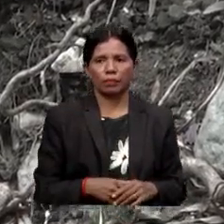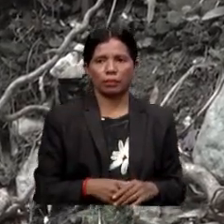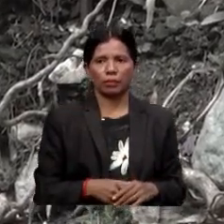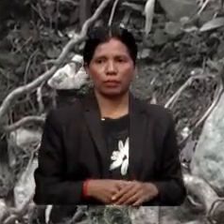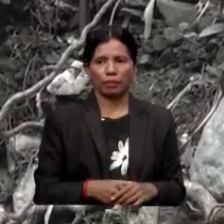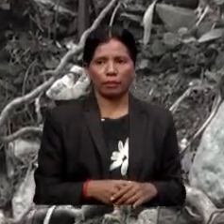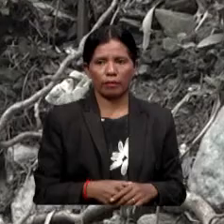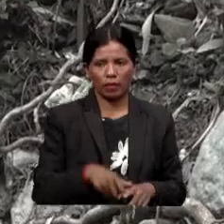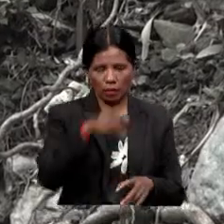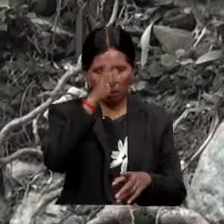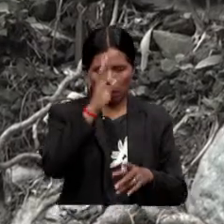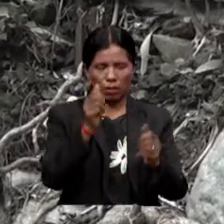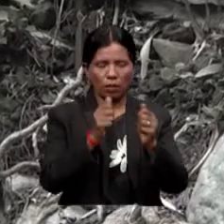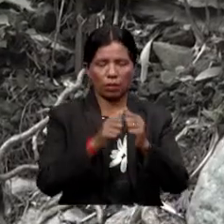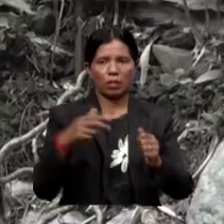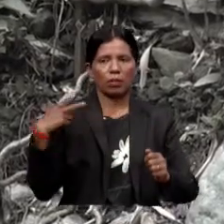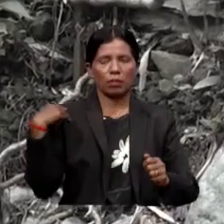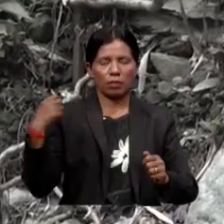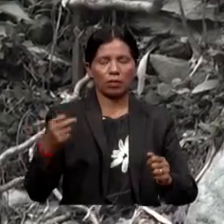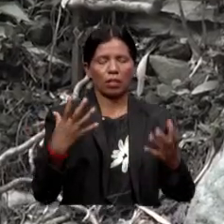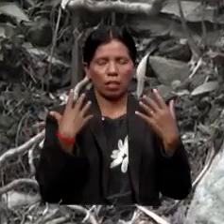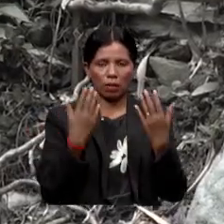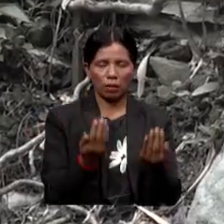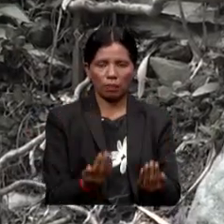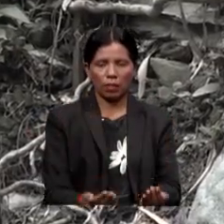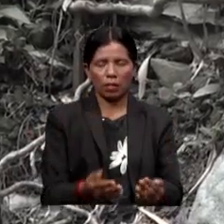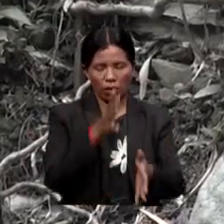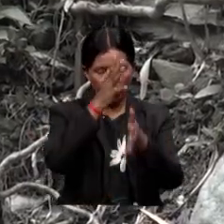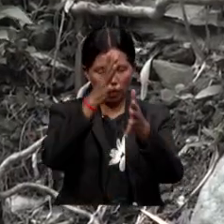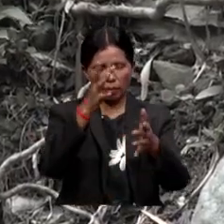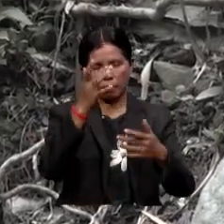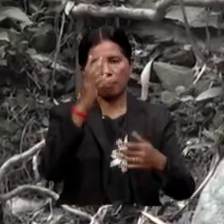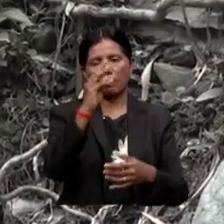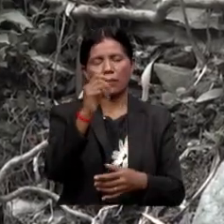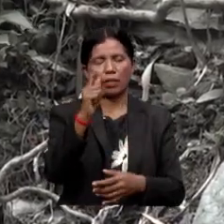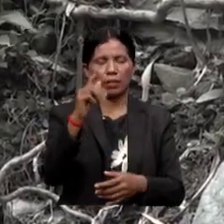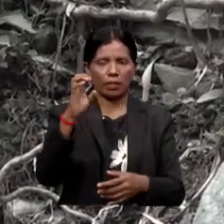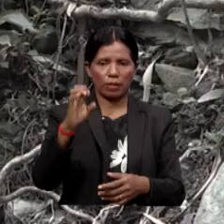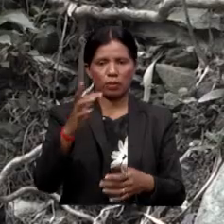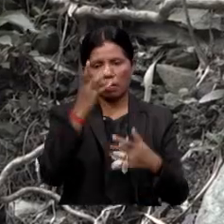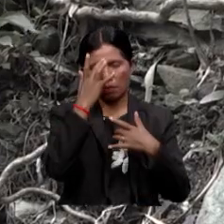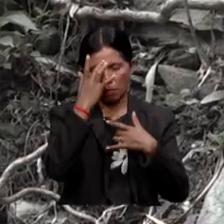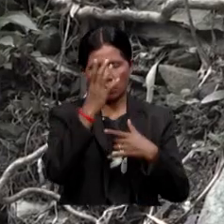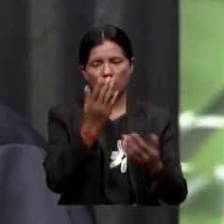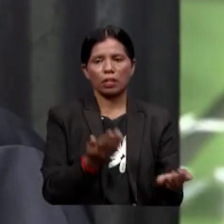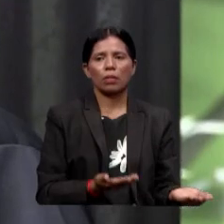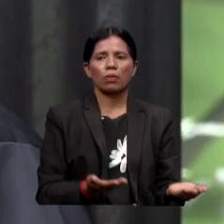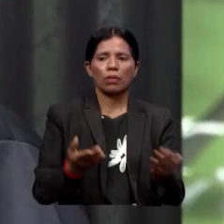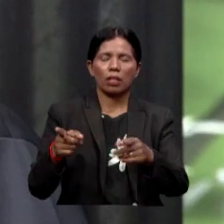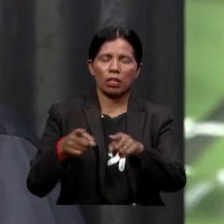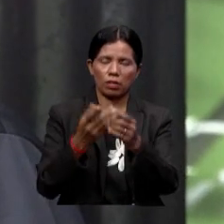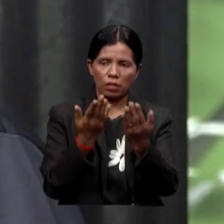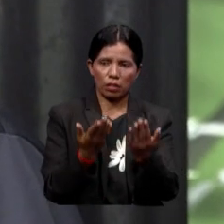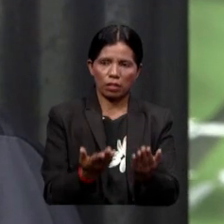Espera maroma konek bi tomak se hakman avô Mateus ne moras nebe nial rasik hulang nudar na hatodang ida be nial